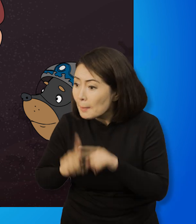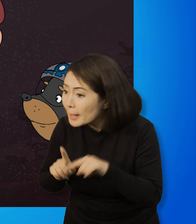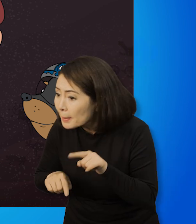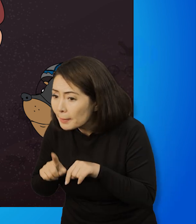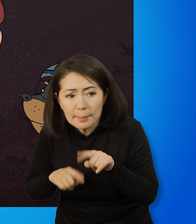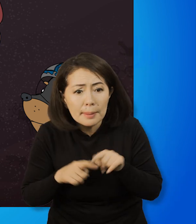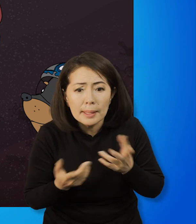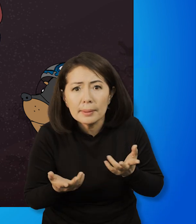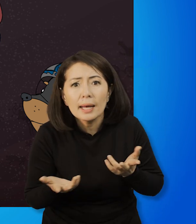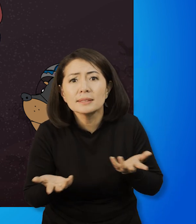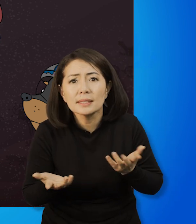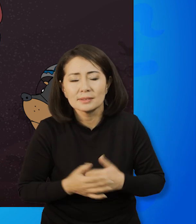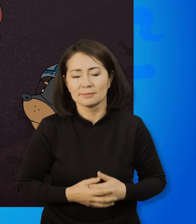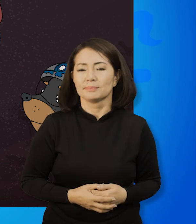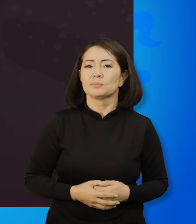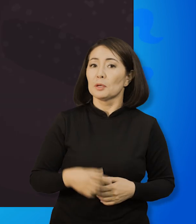Вау! Яадаг юм бэ?